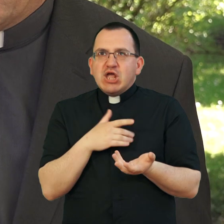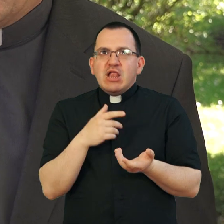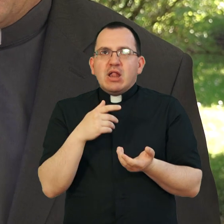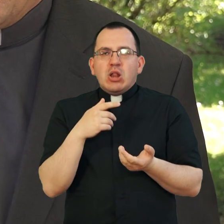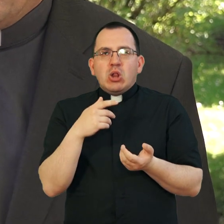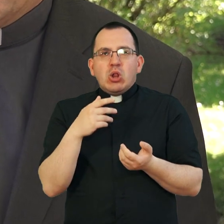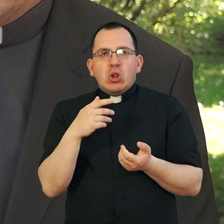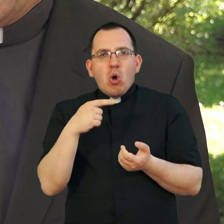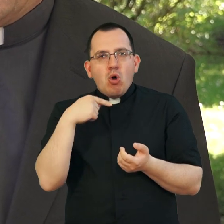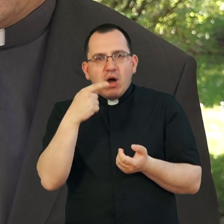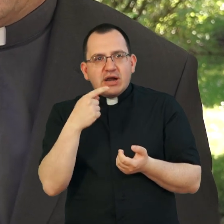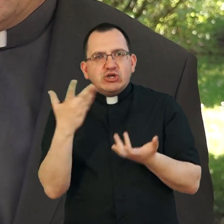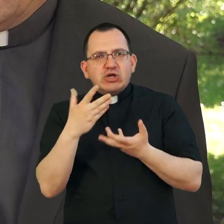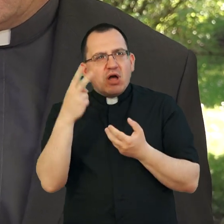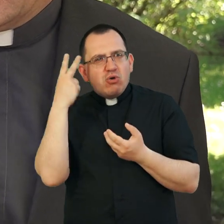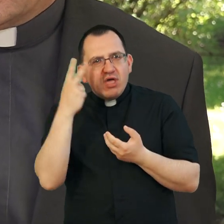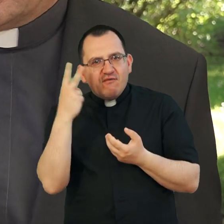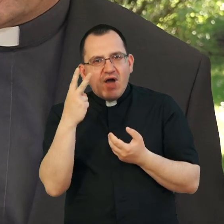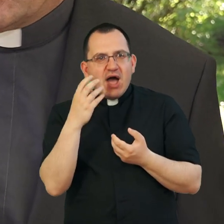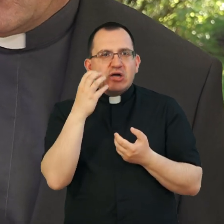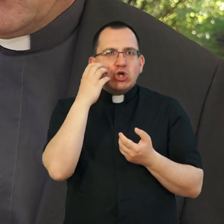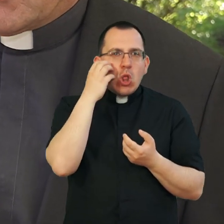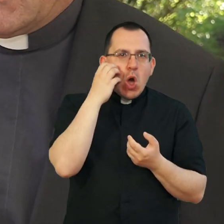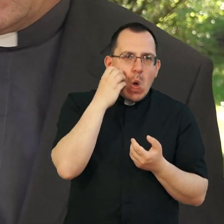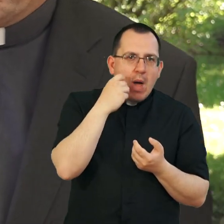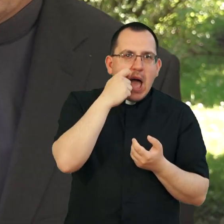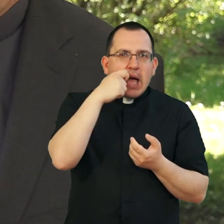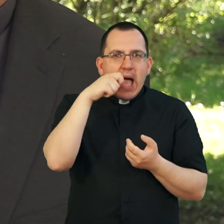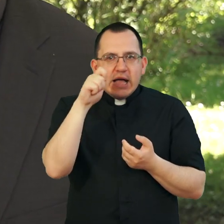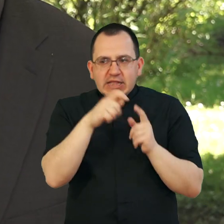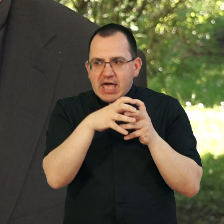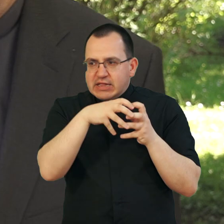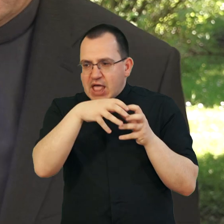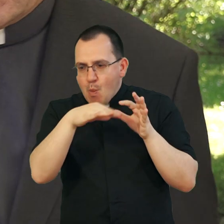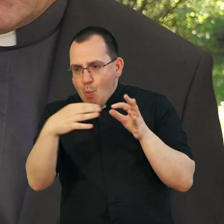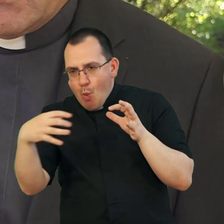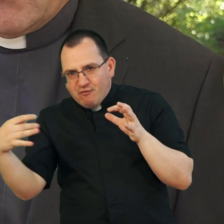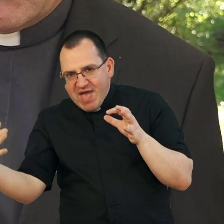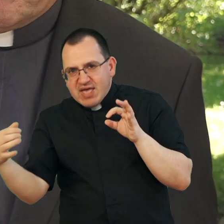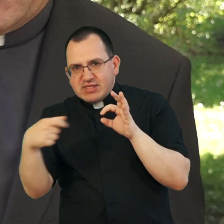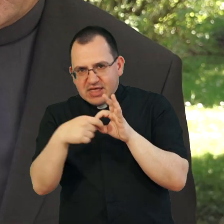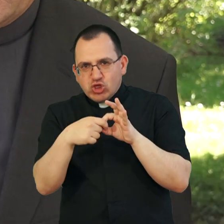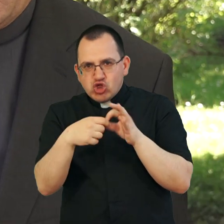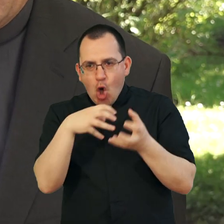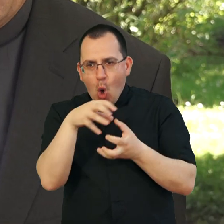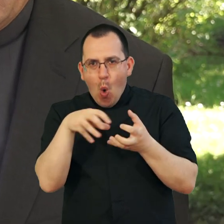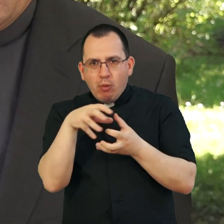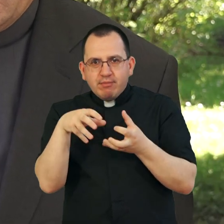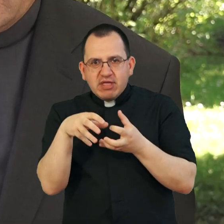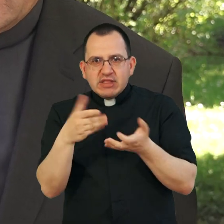iz pokoljenja u pokoljenje. Dakle, svi su tu uključeni u obiteljski život i